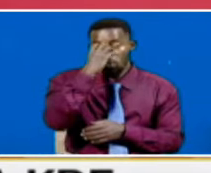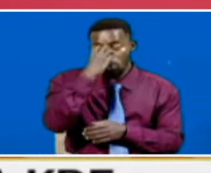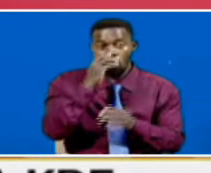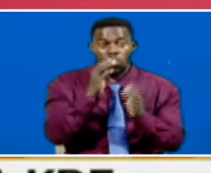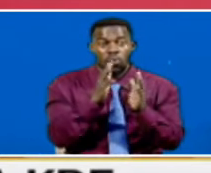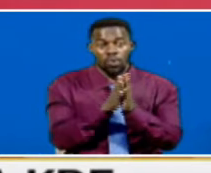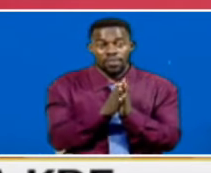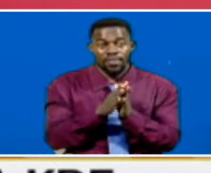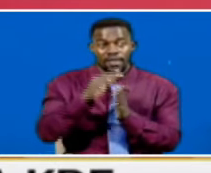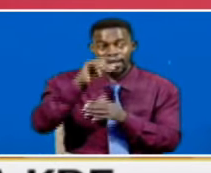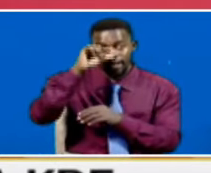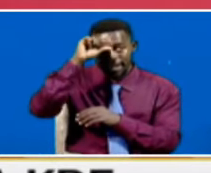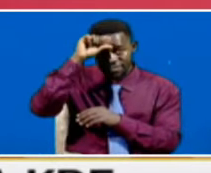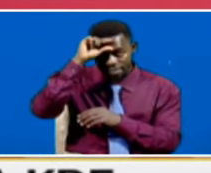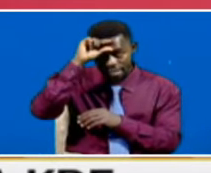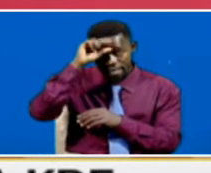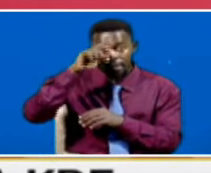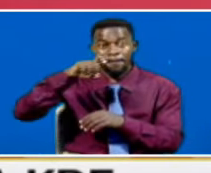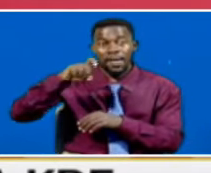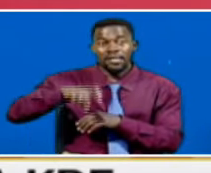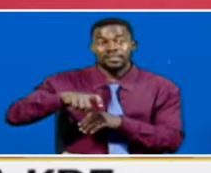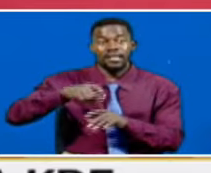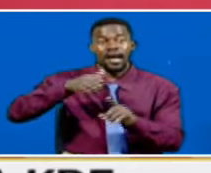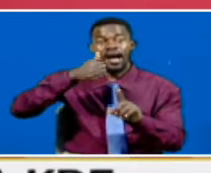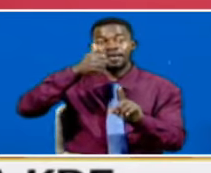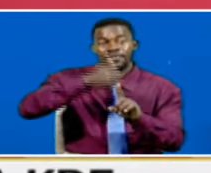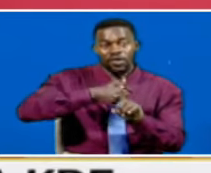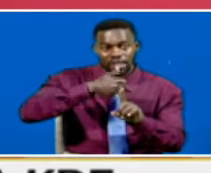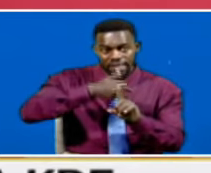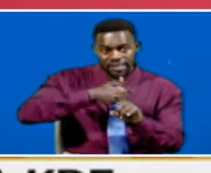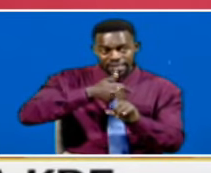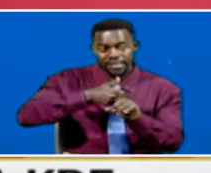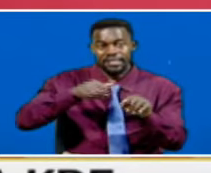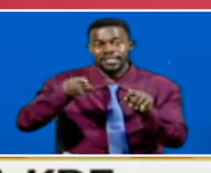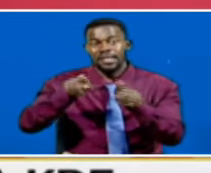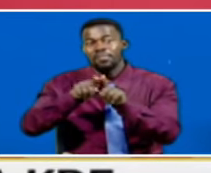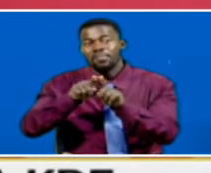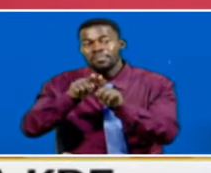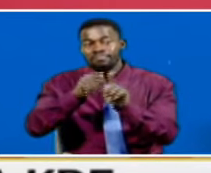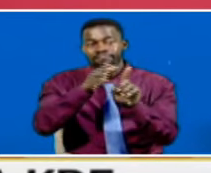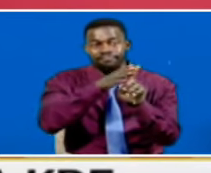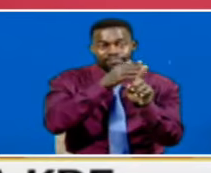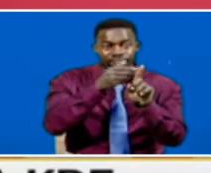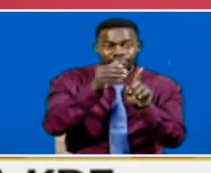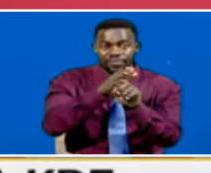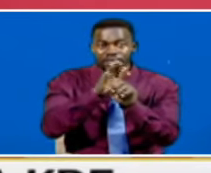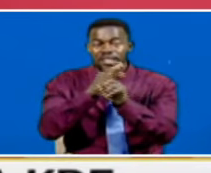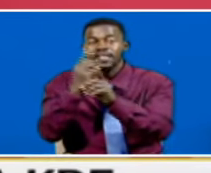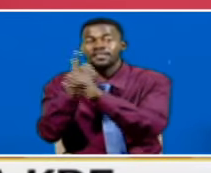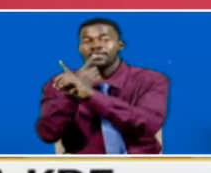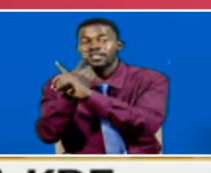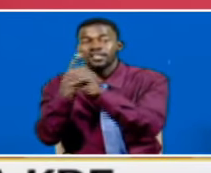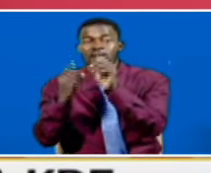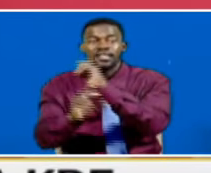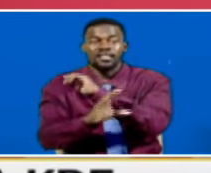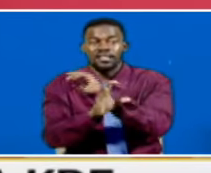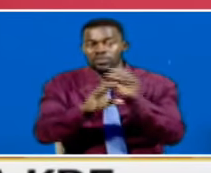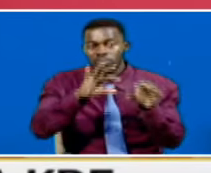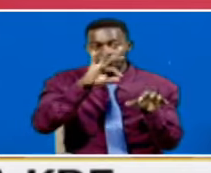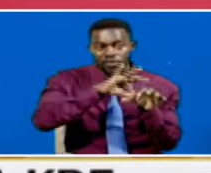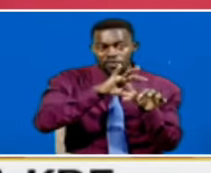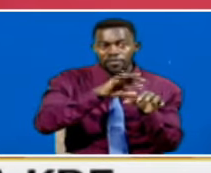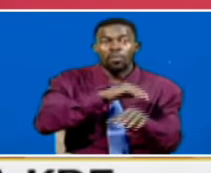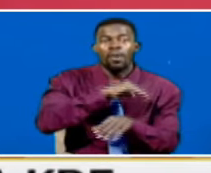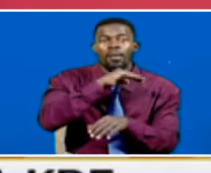to advocate, to work for, to lobby and to stand with you to make sure that this